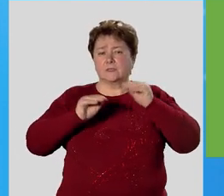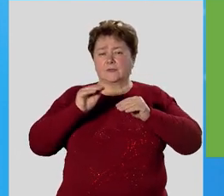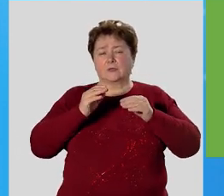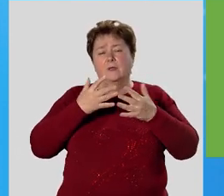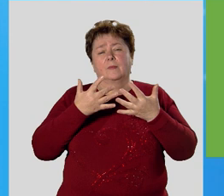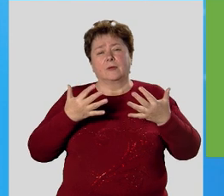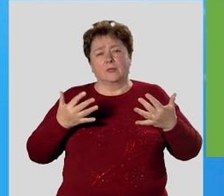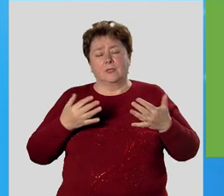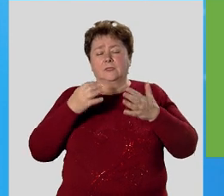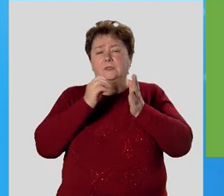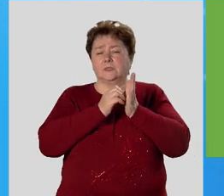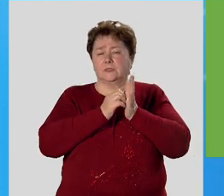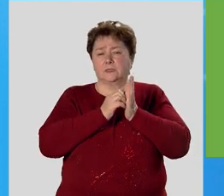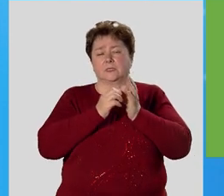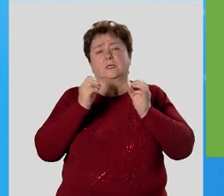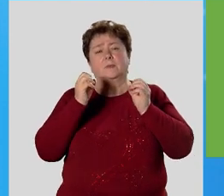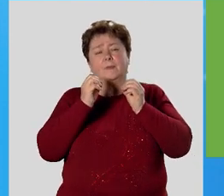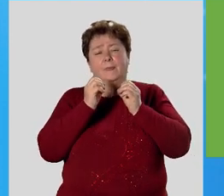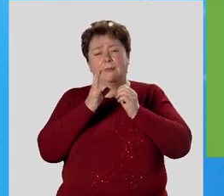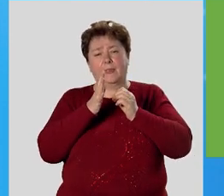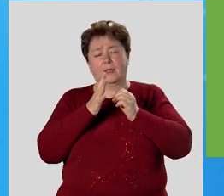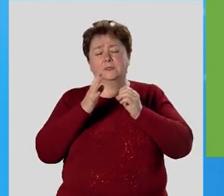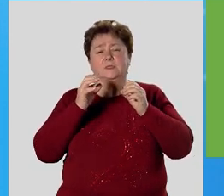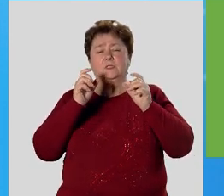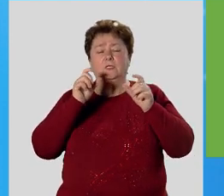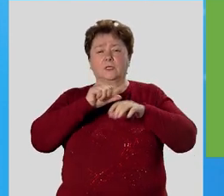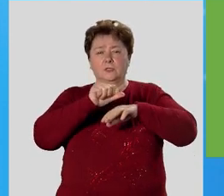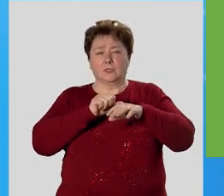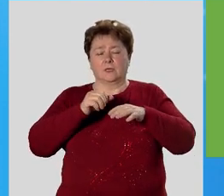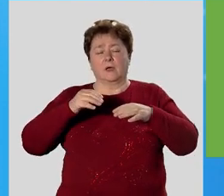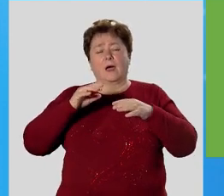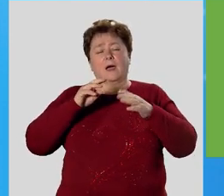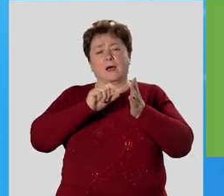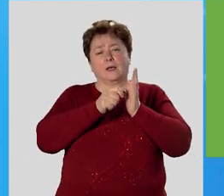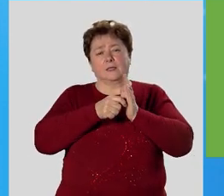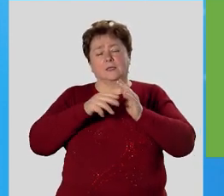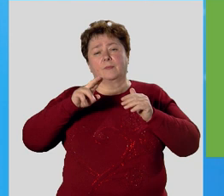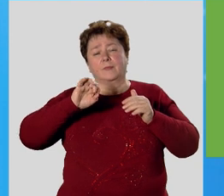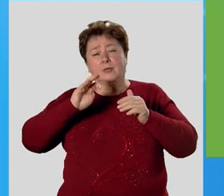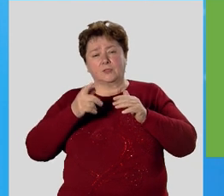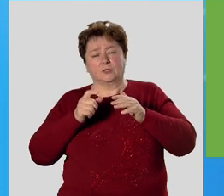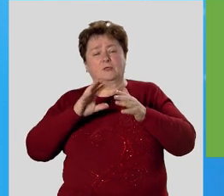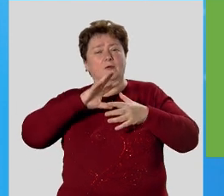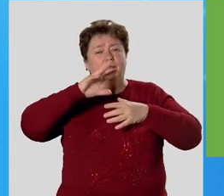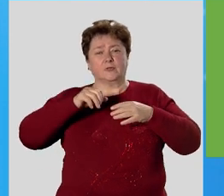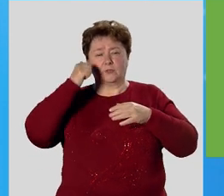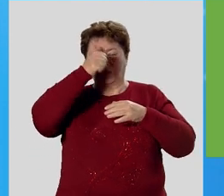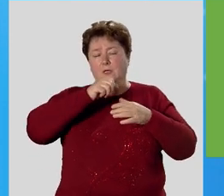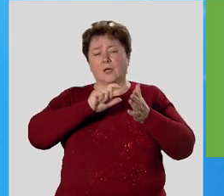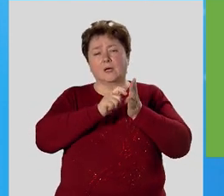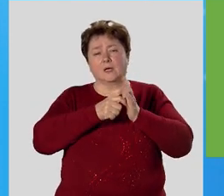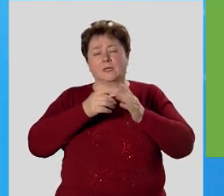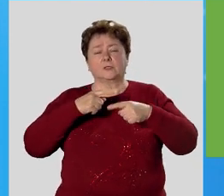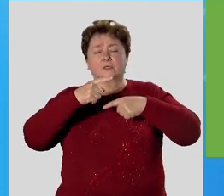составляет около 10-15 часов, а клеток печени – целый год. Клеточный